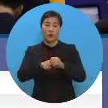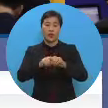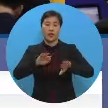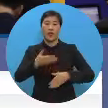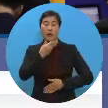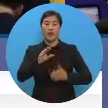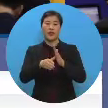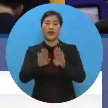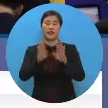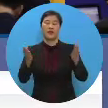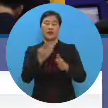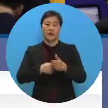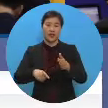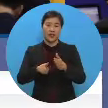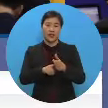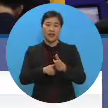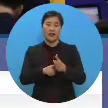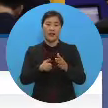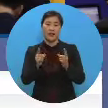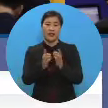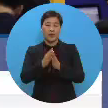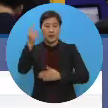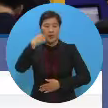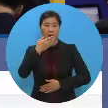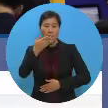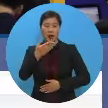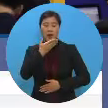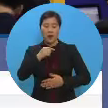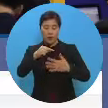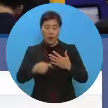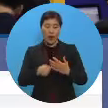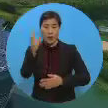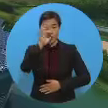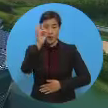목표인 전남 행복시대를 열기 위해 체감형 행복시책을 발굴해 운영합니다.